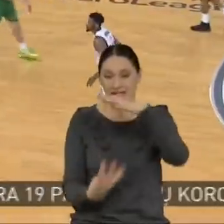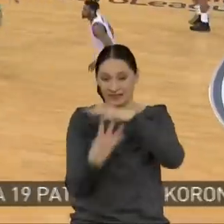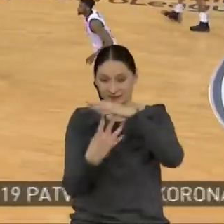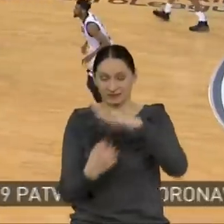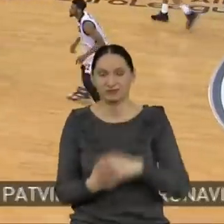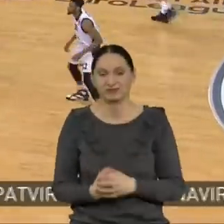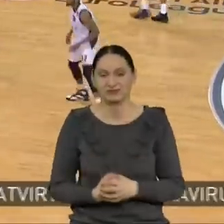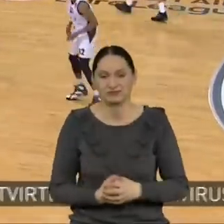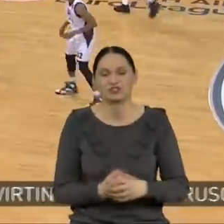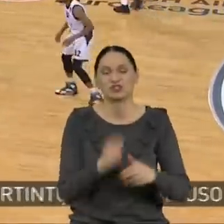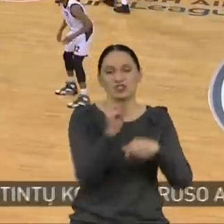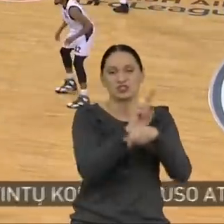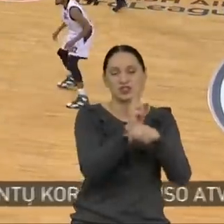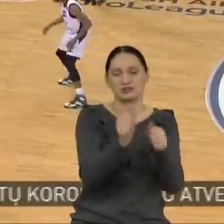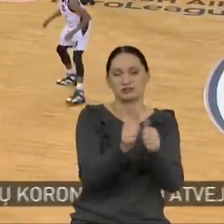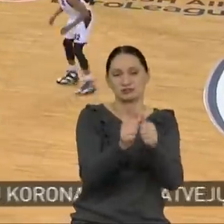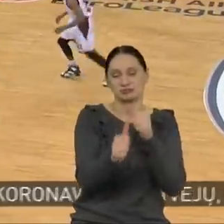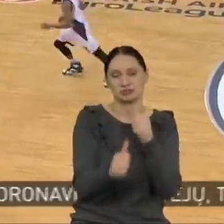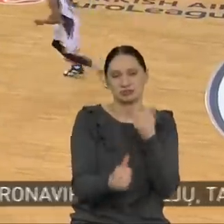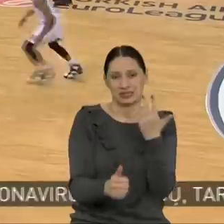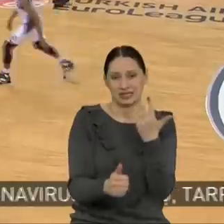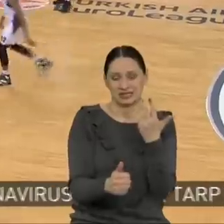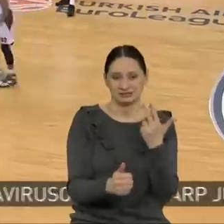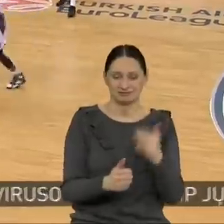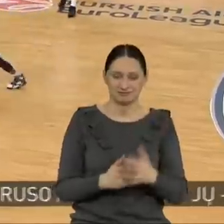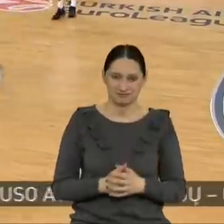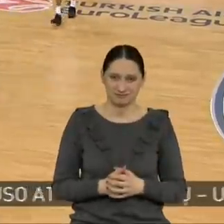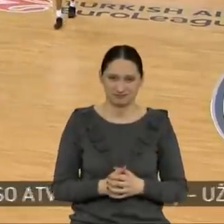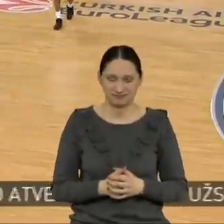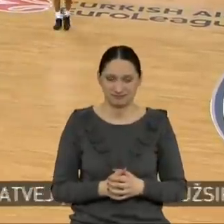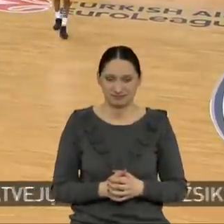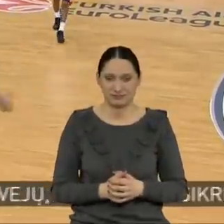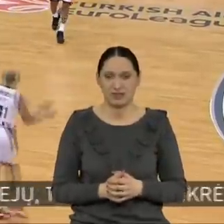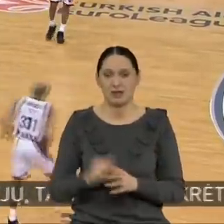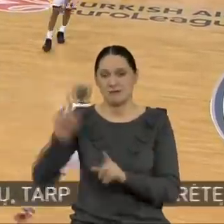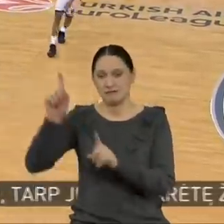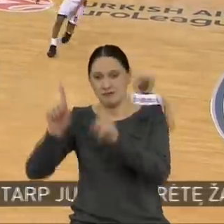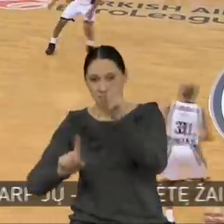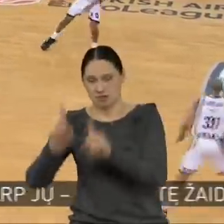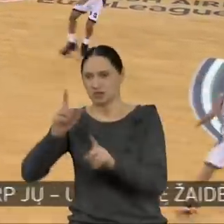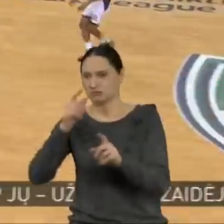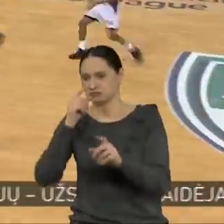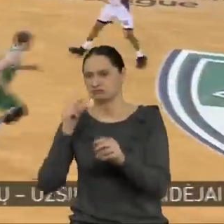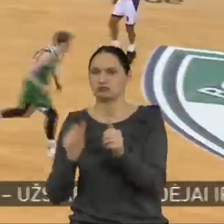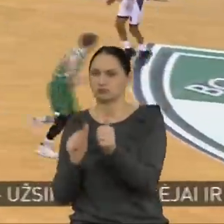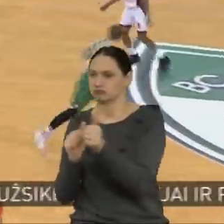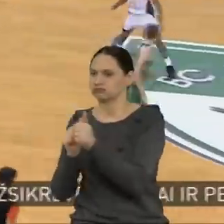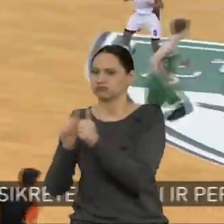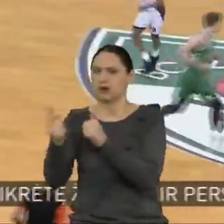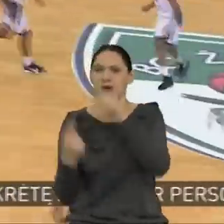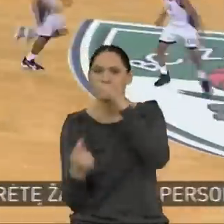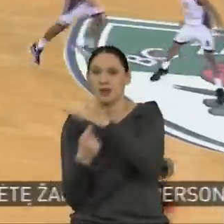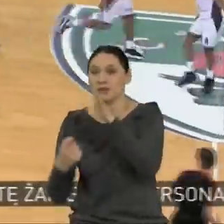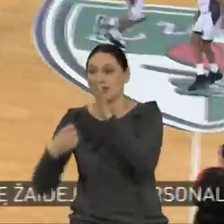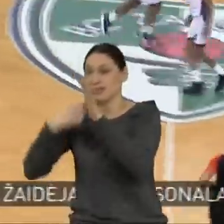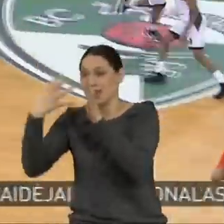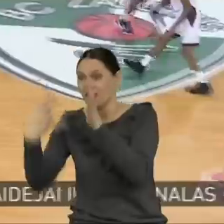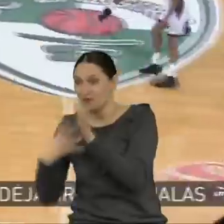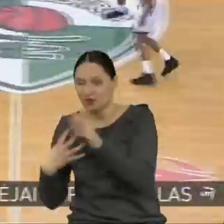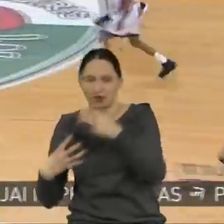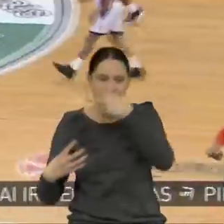kėlinys. Žalgiris atsilieka 3 taškais. Milano klubas užtikrintai pradėjo rungtynes ir pirmąjį kėlinį laimėjo